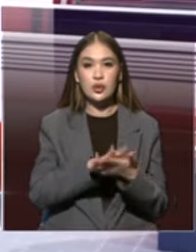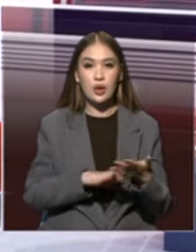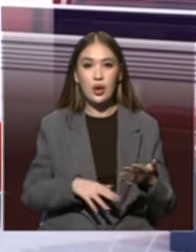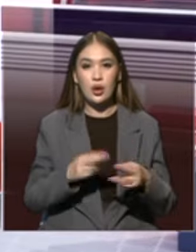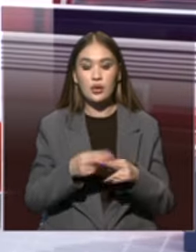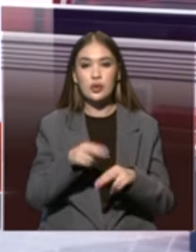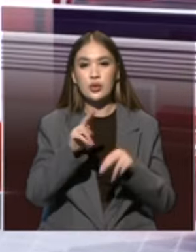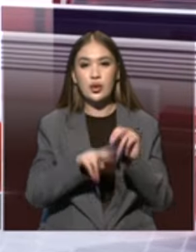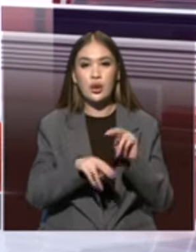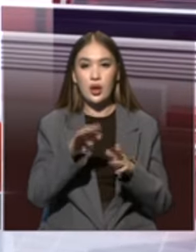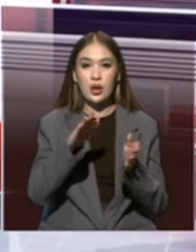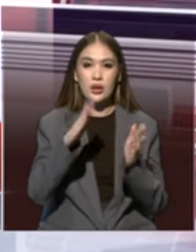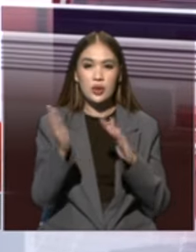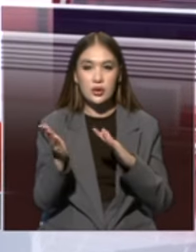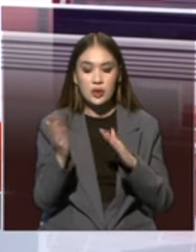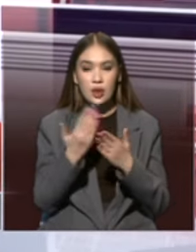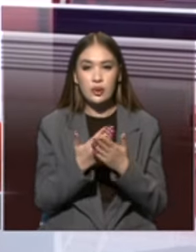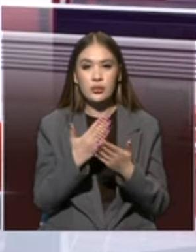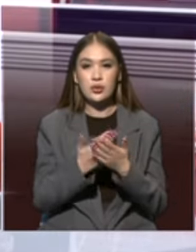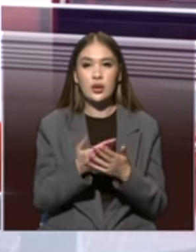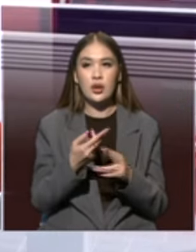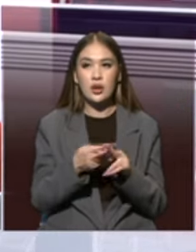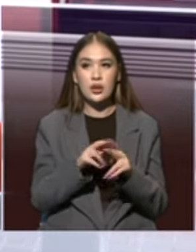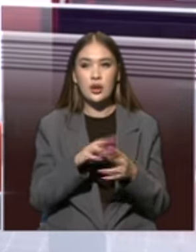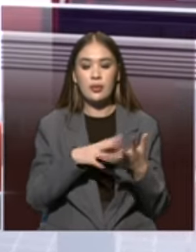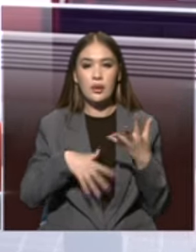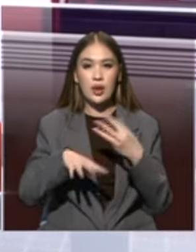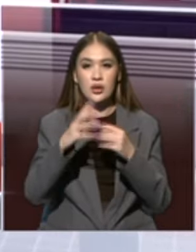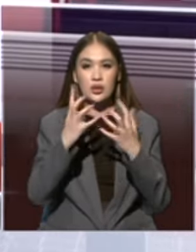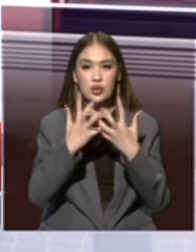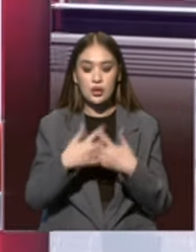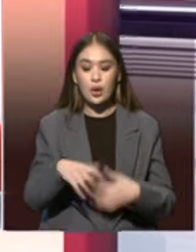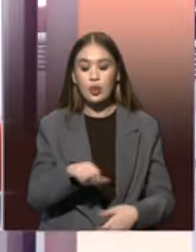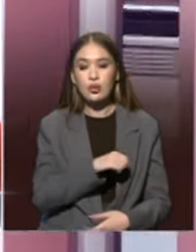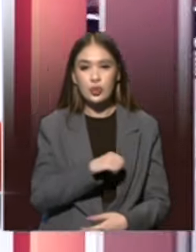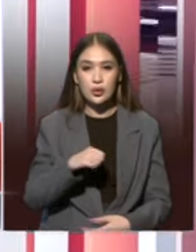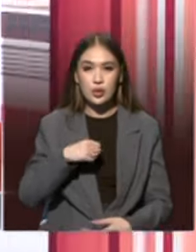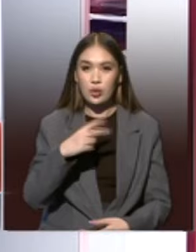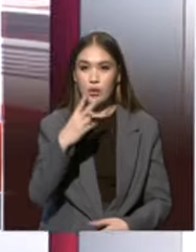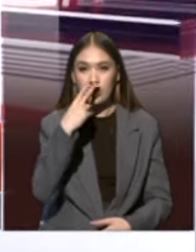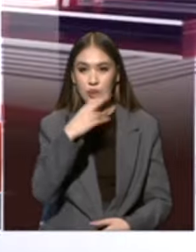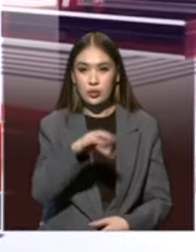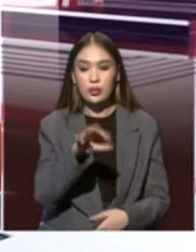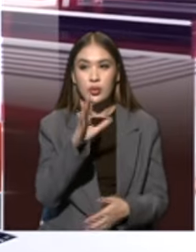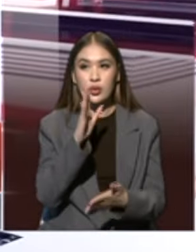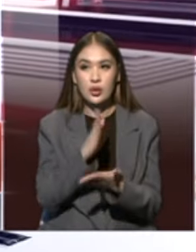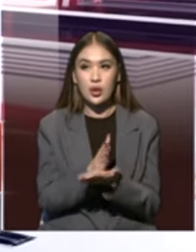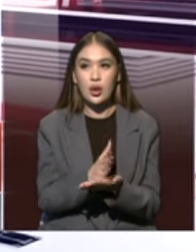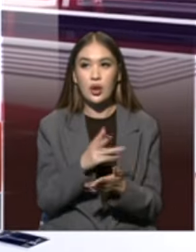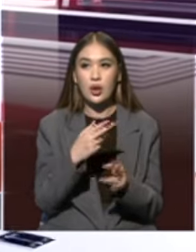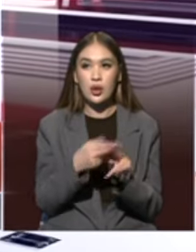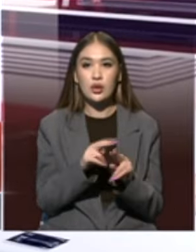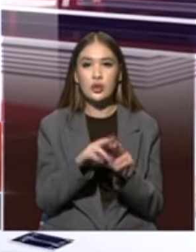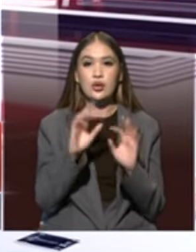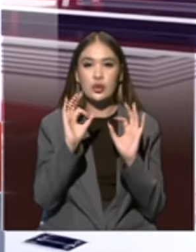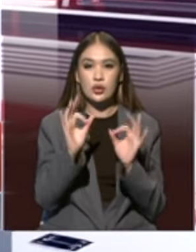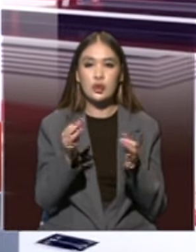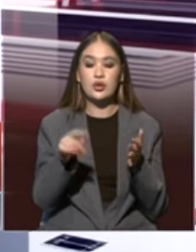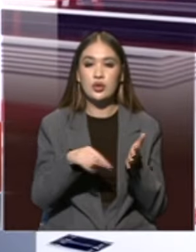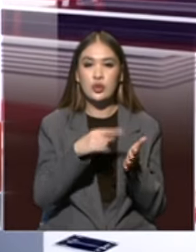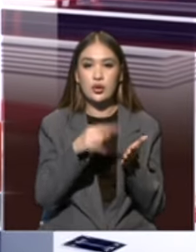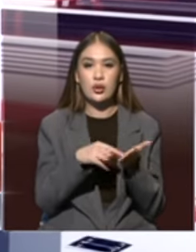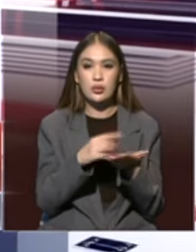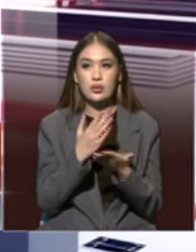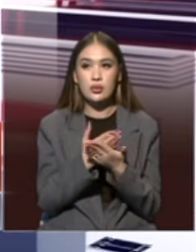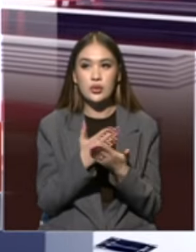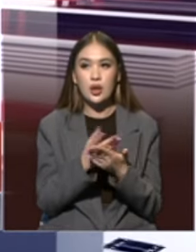қисаюы, үйдің қисаюы. Жоқ, Жамболат мырза, саман шитадан салынған үйлердің өзі көрініп тұр. Бұл манада өздеріңіз орынды сұрап қойып жатсыздар. Например, беріп